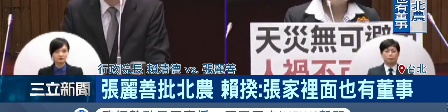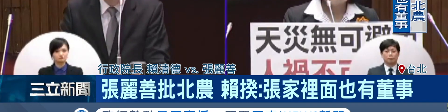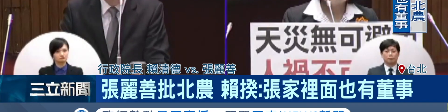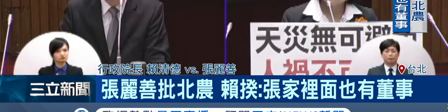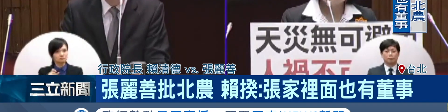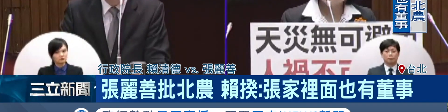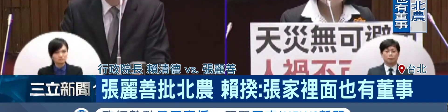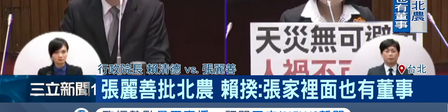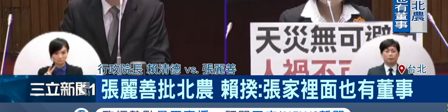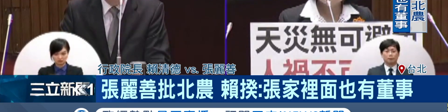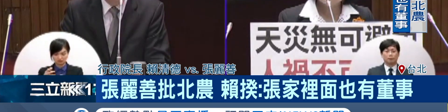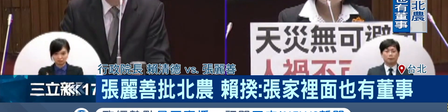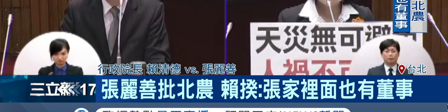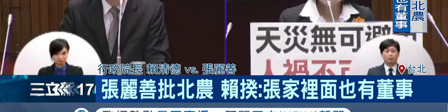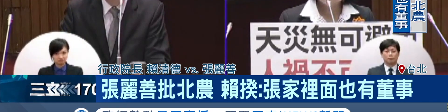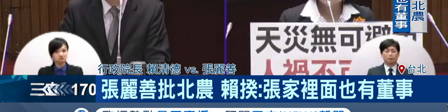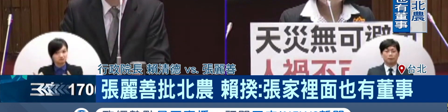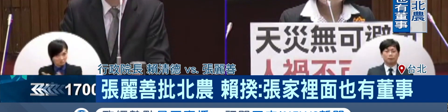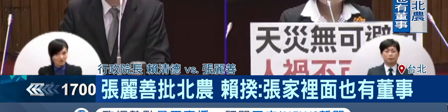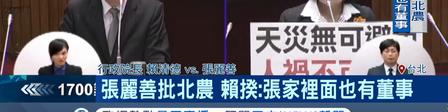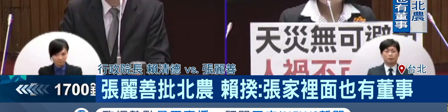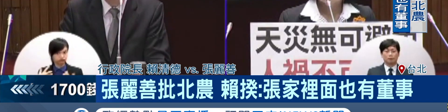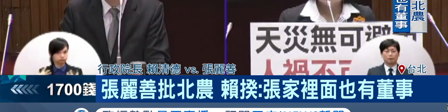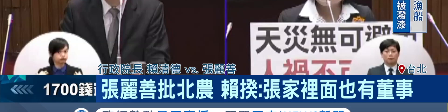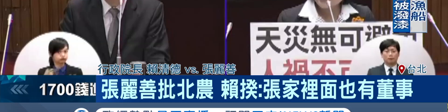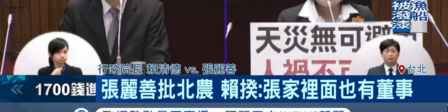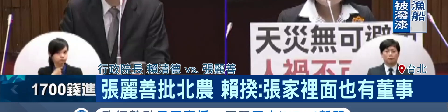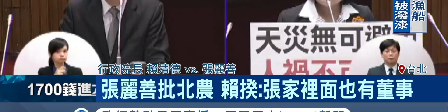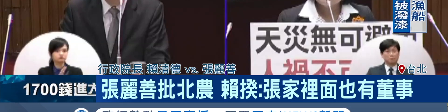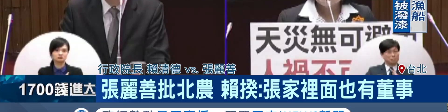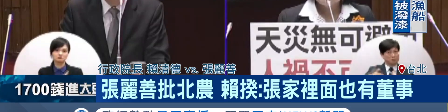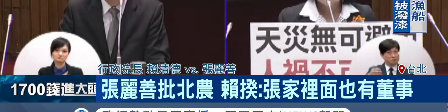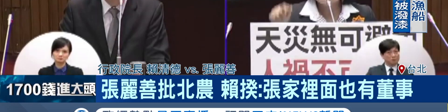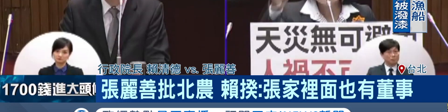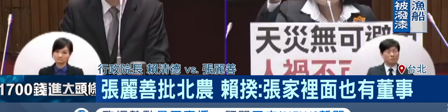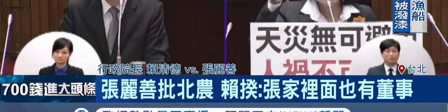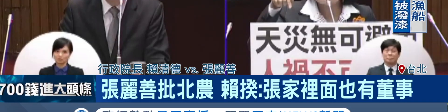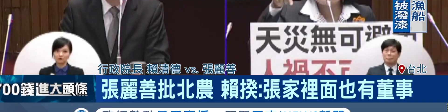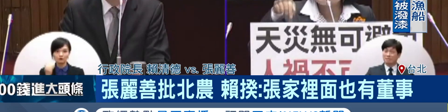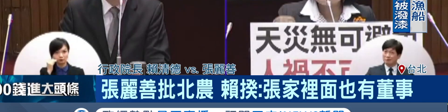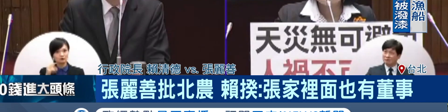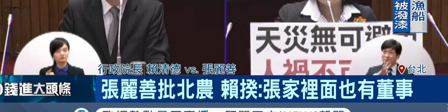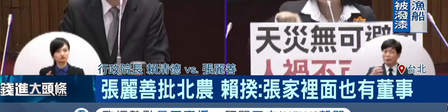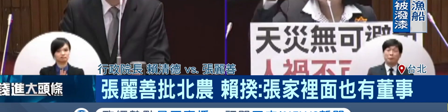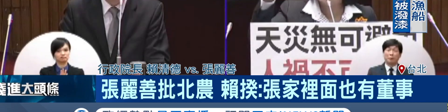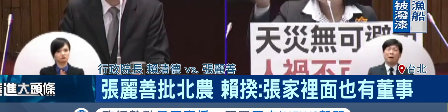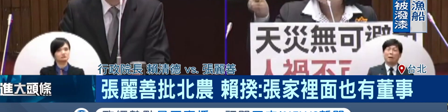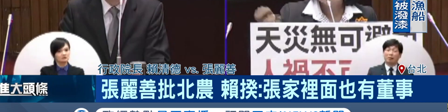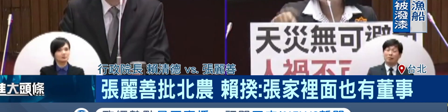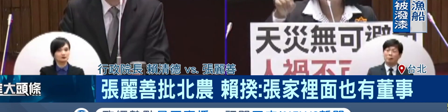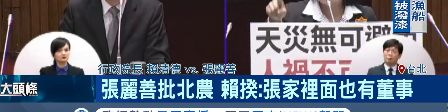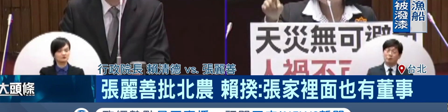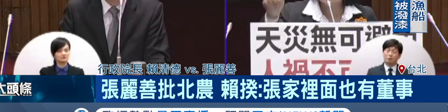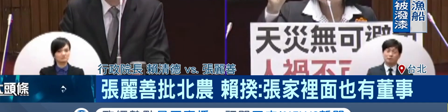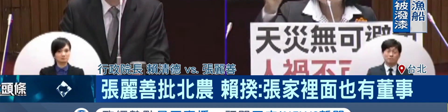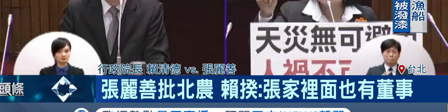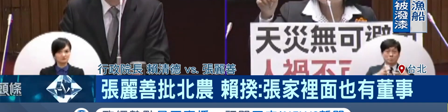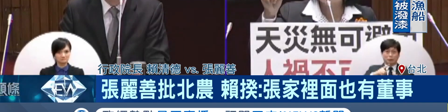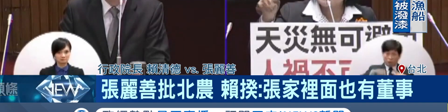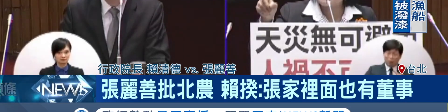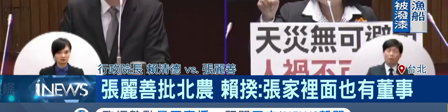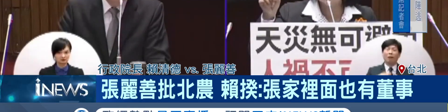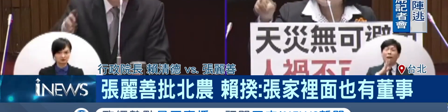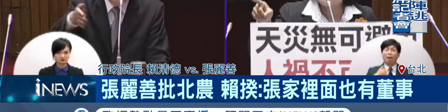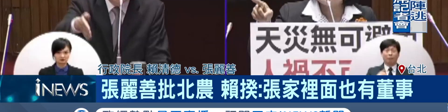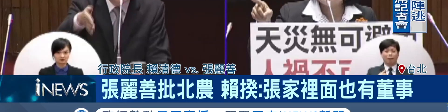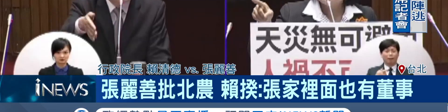领导那派别就是当当属的来对，干不是？ 院长， 对，如果你说 今天发生问题，那个董事就是